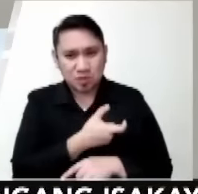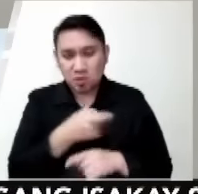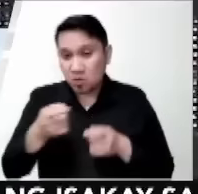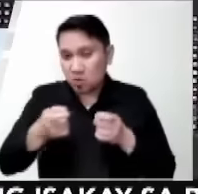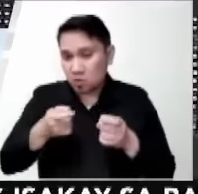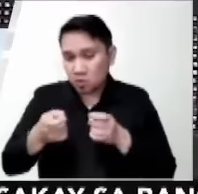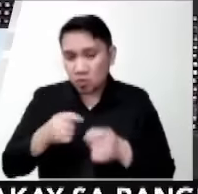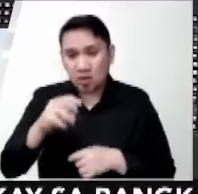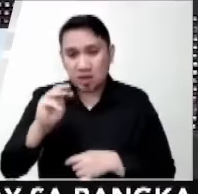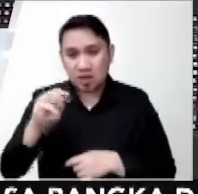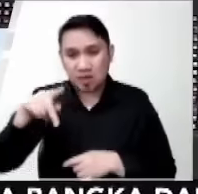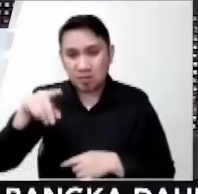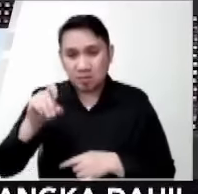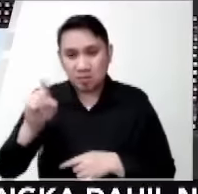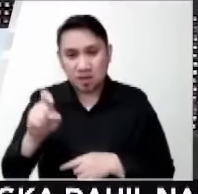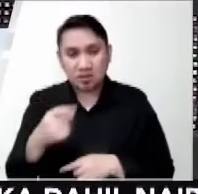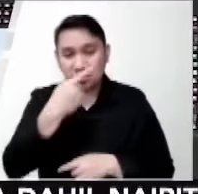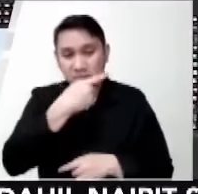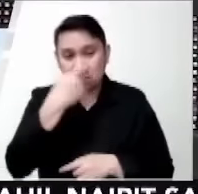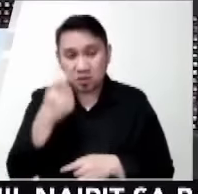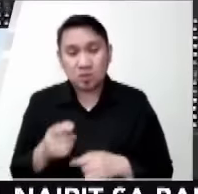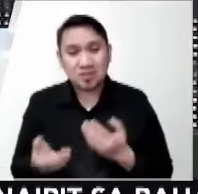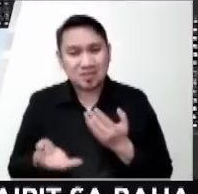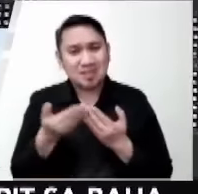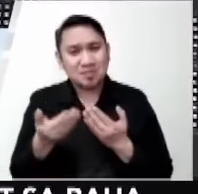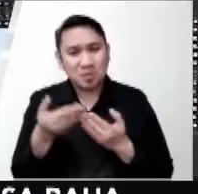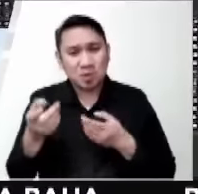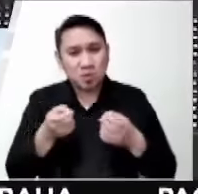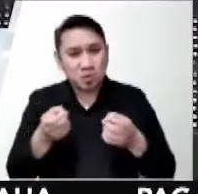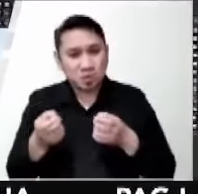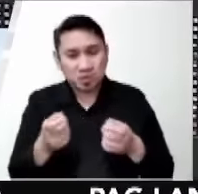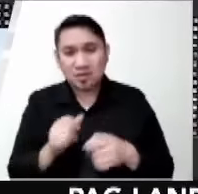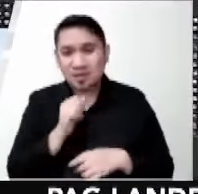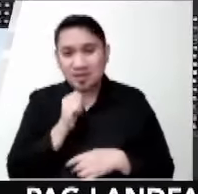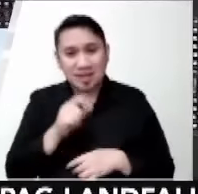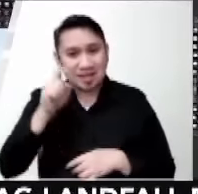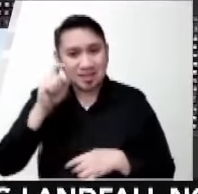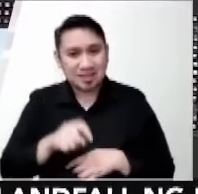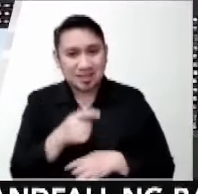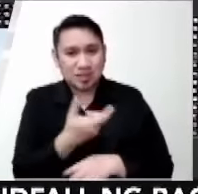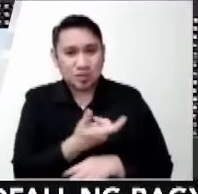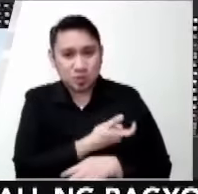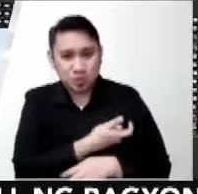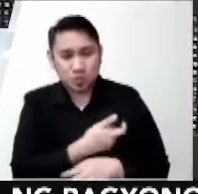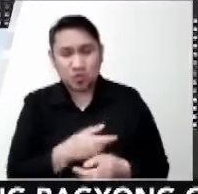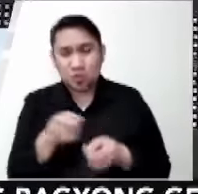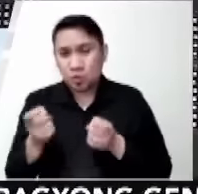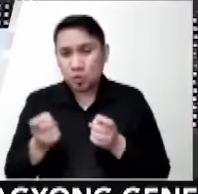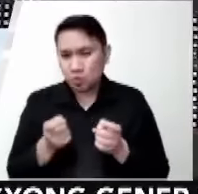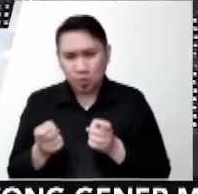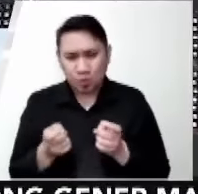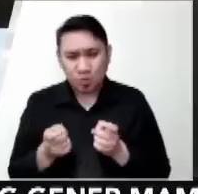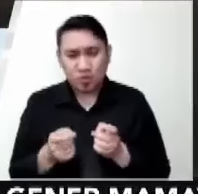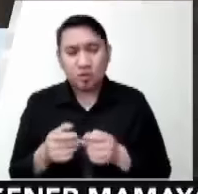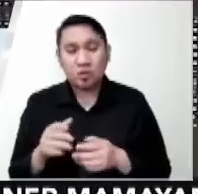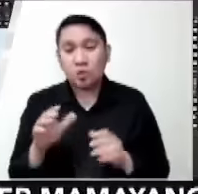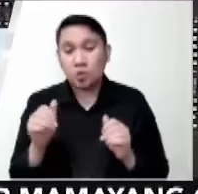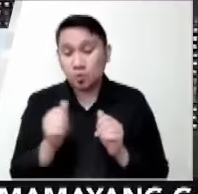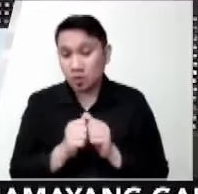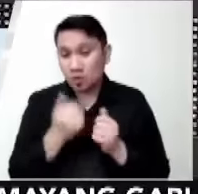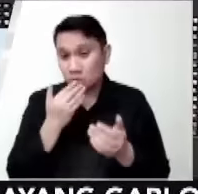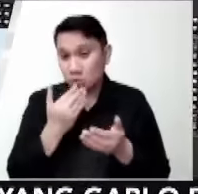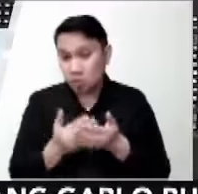Mpox. Napakadaling i-control ng Mpox. I don't need a vaccine to control it. With good public health, yung